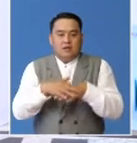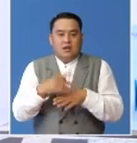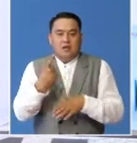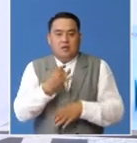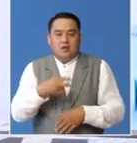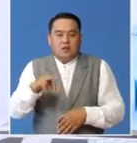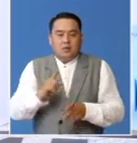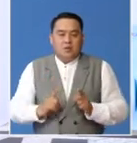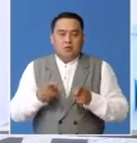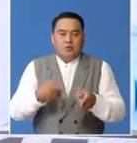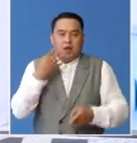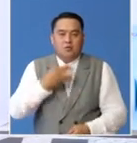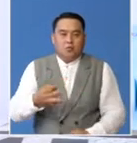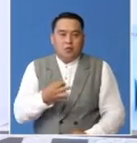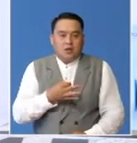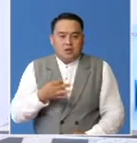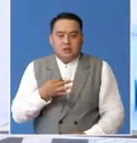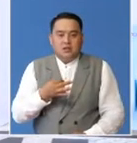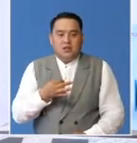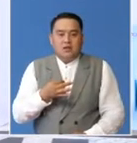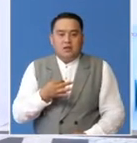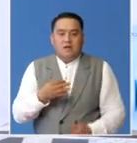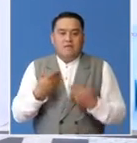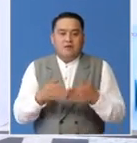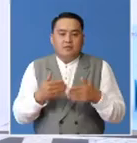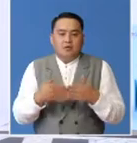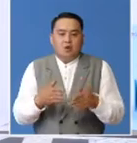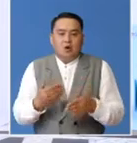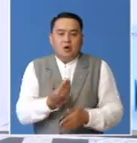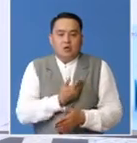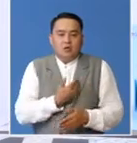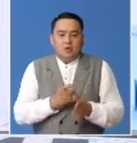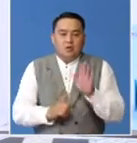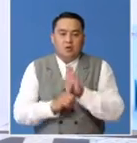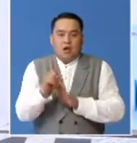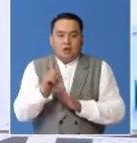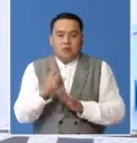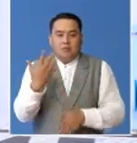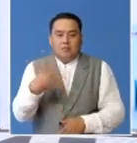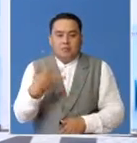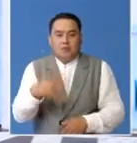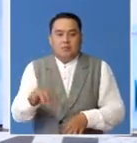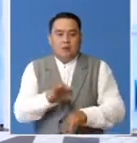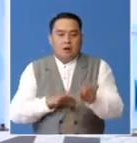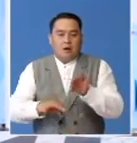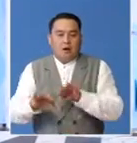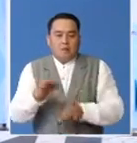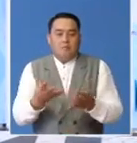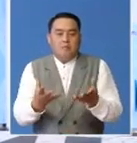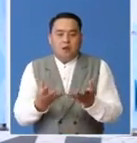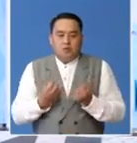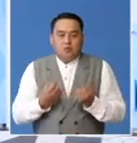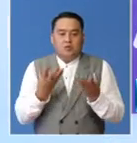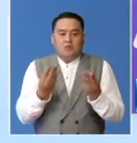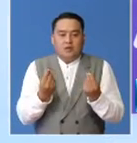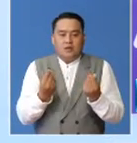миллиард уже поступил в Алматинскую область. И те выпускники БАСТАУ, кто хотел в прошлом году начать, не попали. Уже 50 проектов из этого миллиарда получают свои